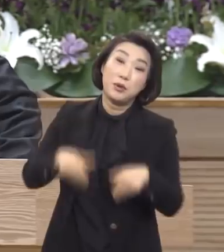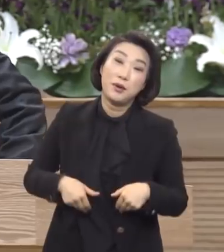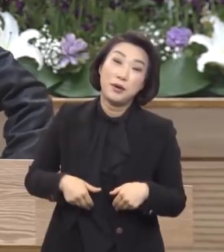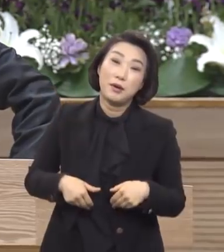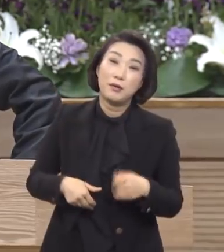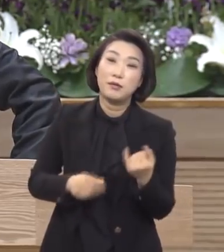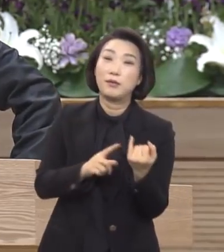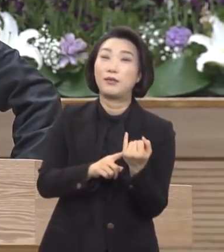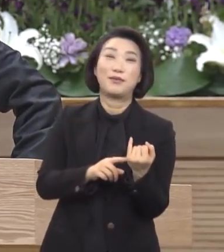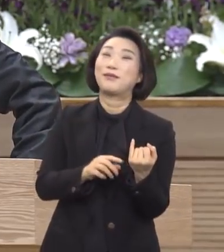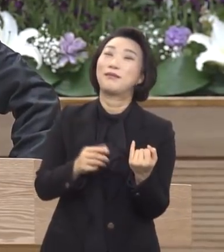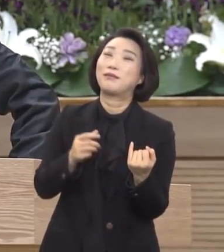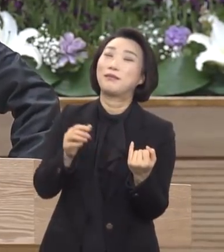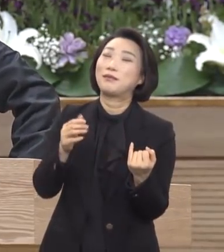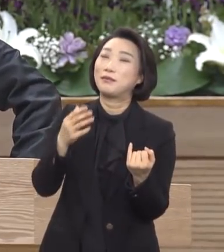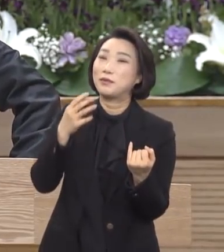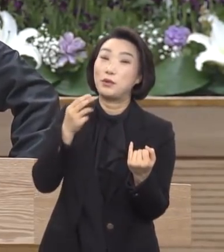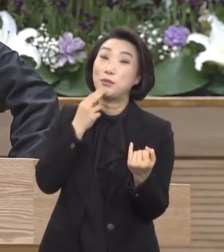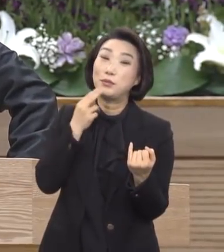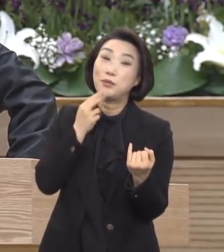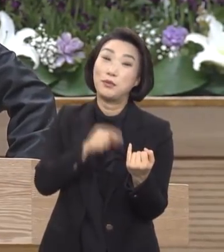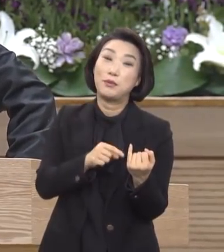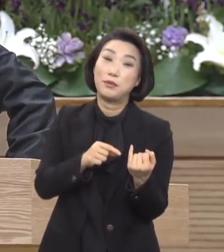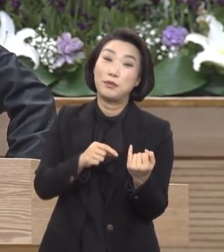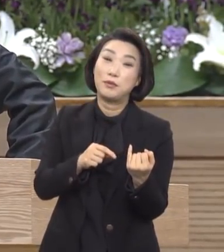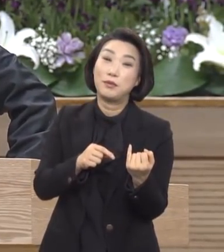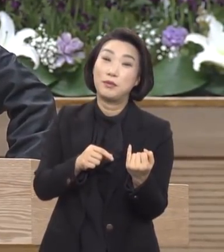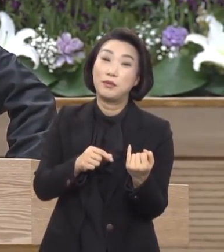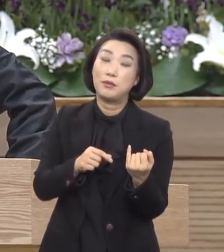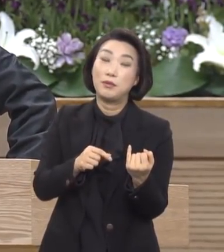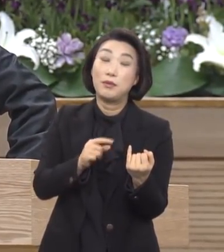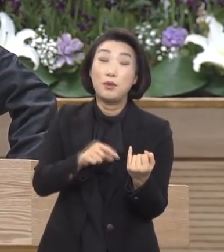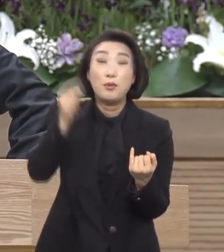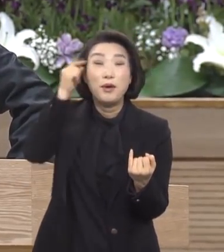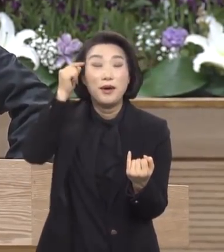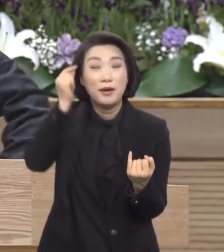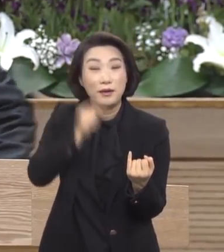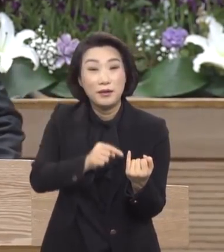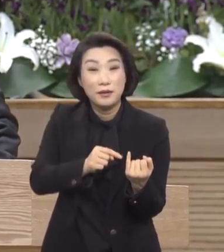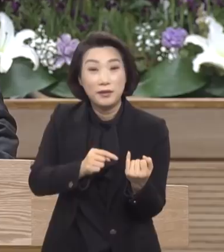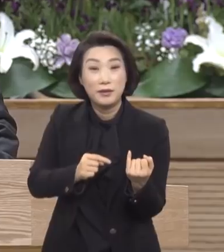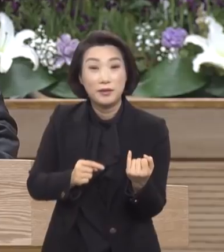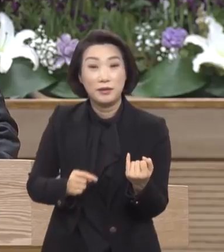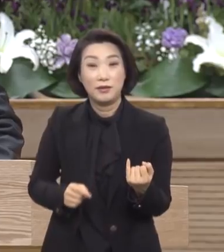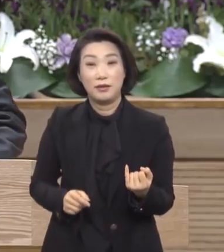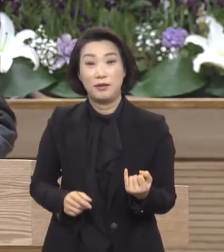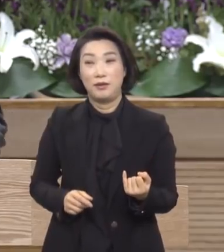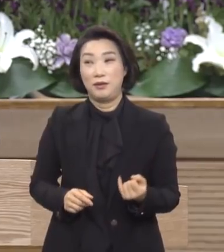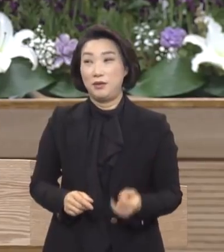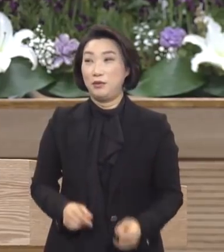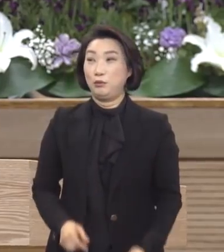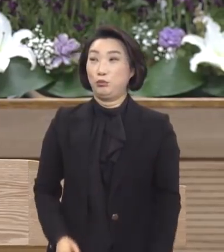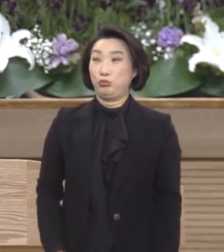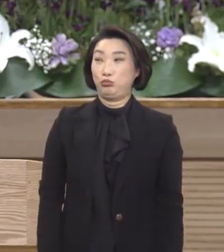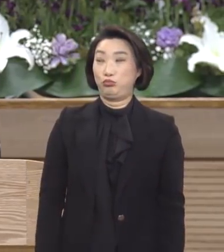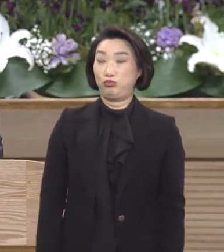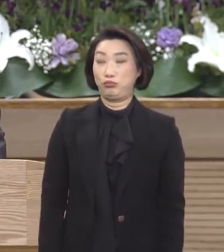해. 안 합니다. 왜 안 느냐? 뭐